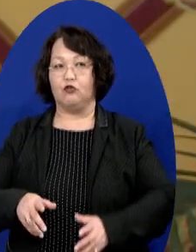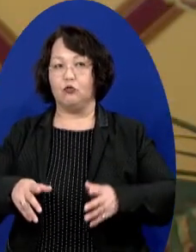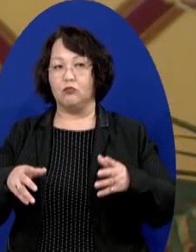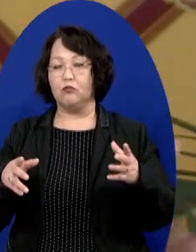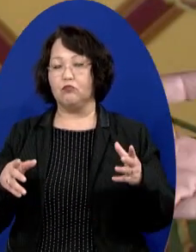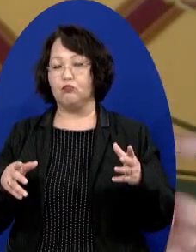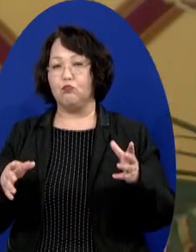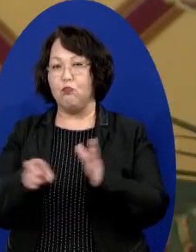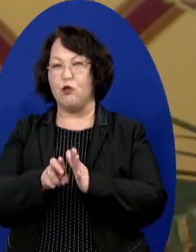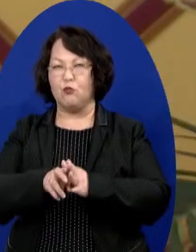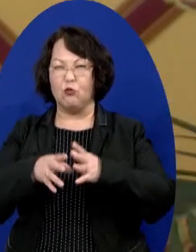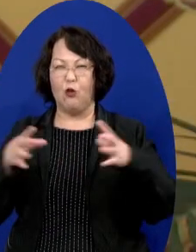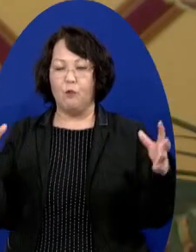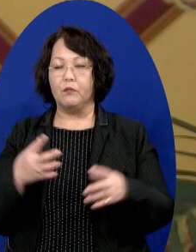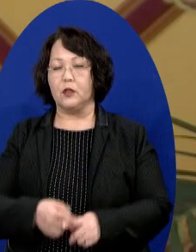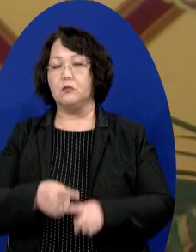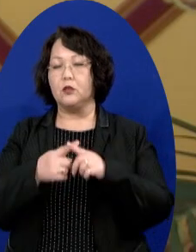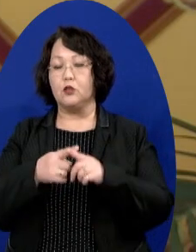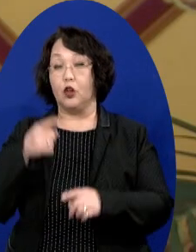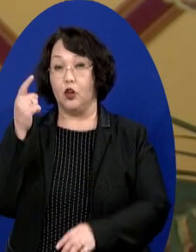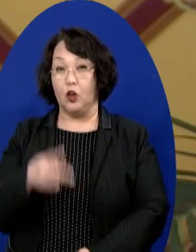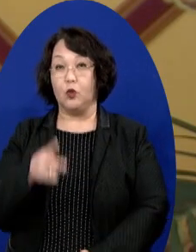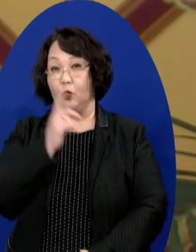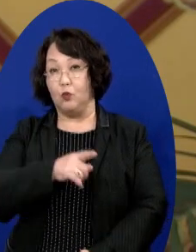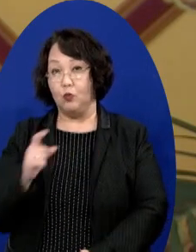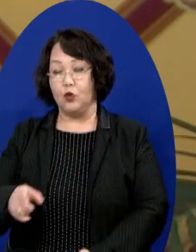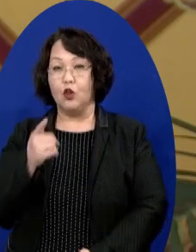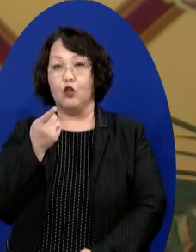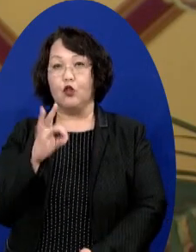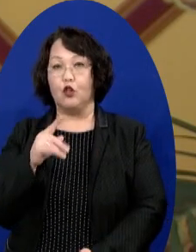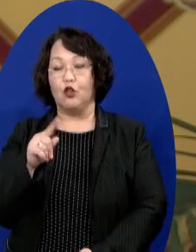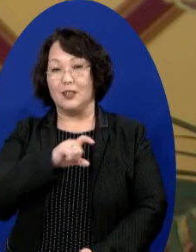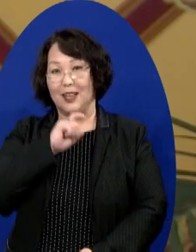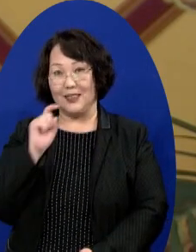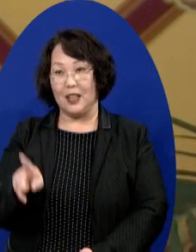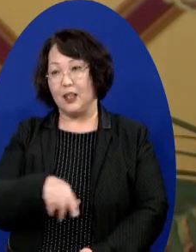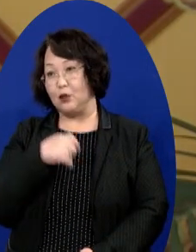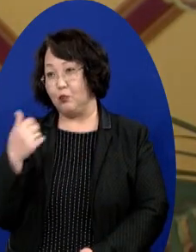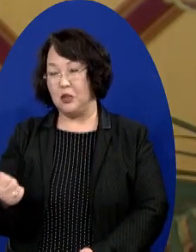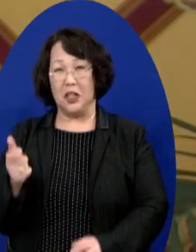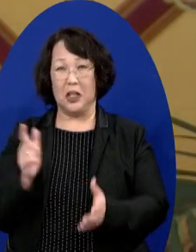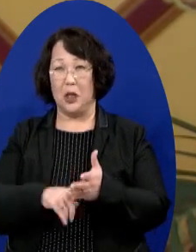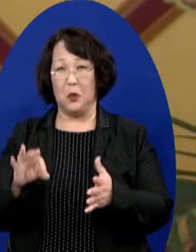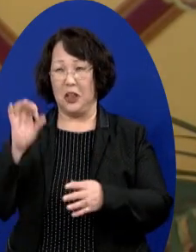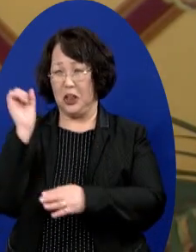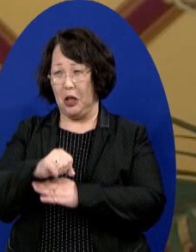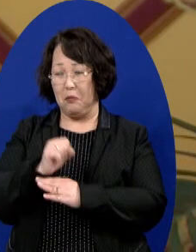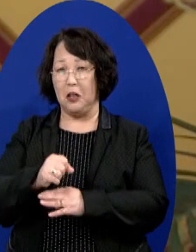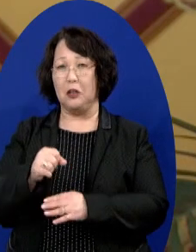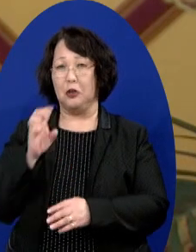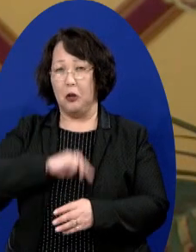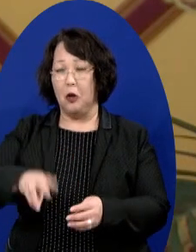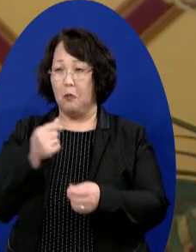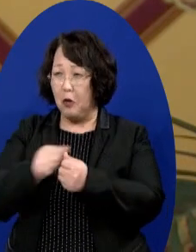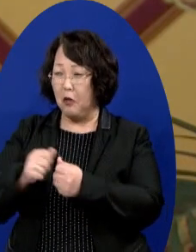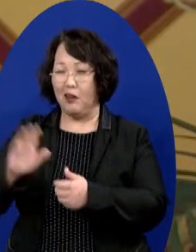орсоор тэр нь өснө. А хоёрдугаар хүмүүс бас хөрөнгийн зах зээлээс тэ бусад одоо хэрэггүй төсөл рүү хийж бадарсан